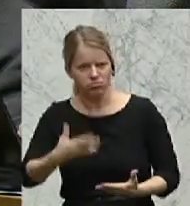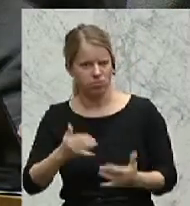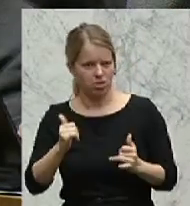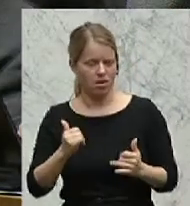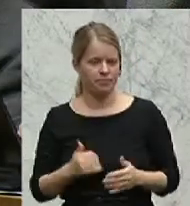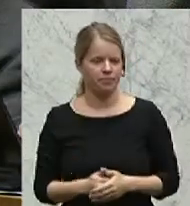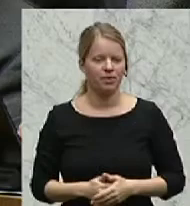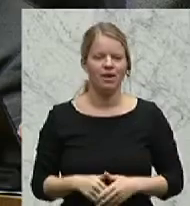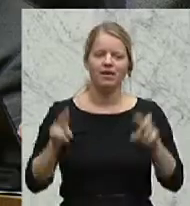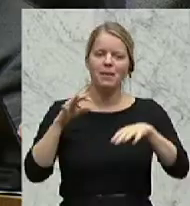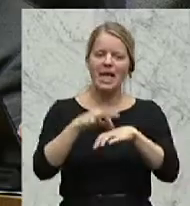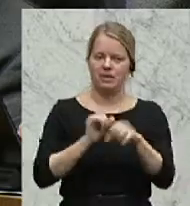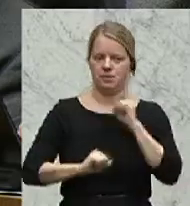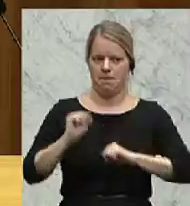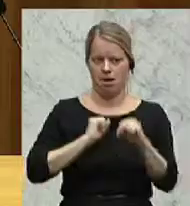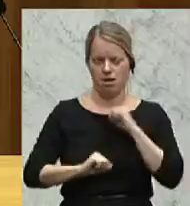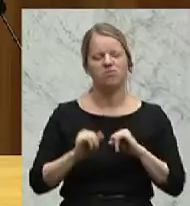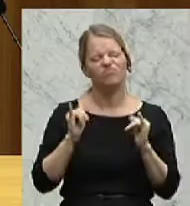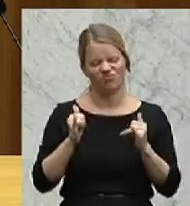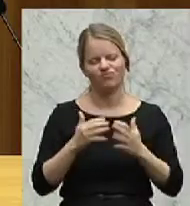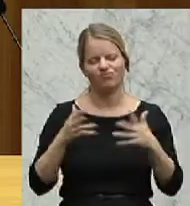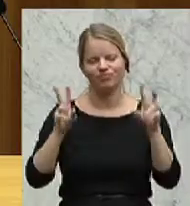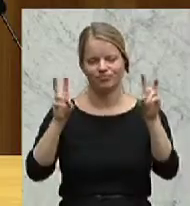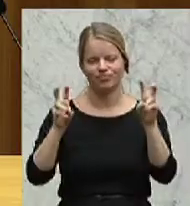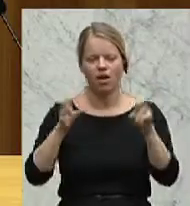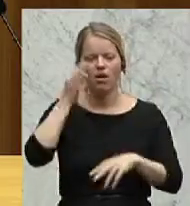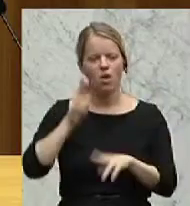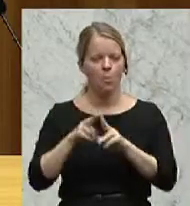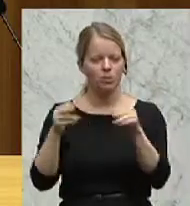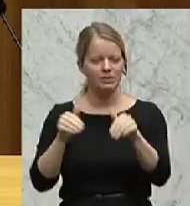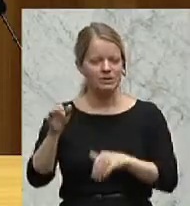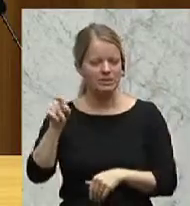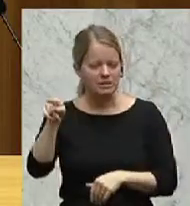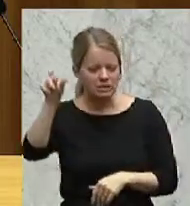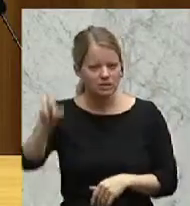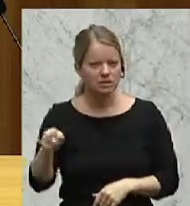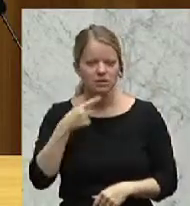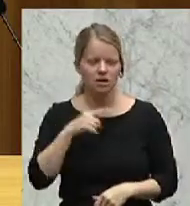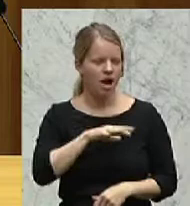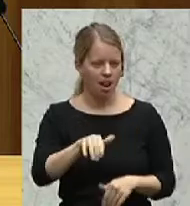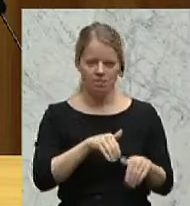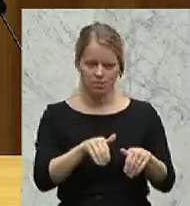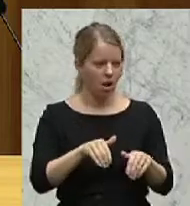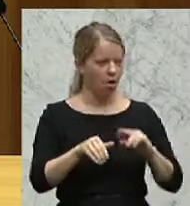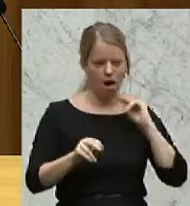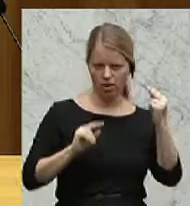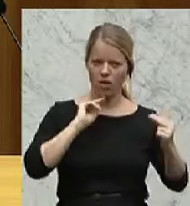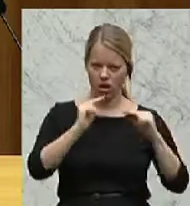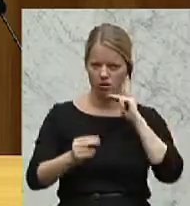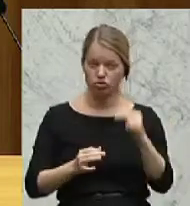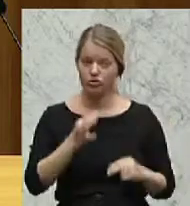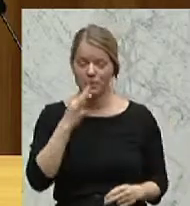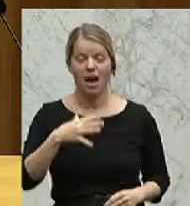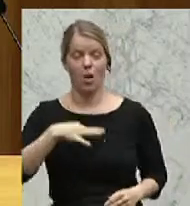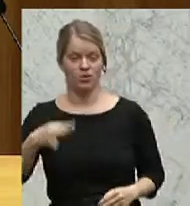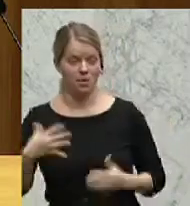Der Ärztemangel. Ärztemangel ist sicherlich ein Thema. Und Frau Bundesministerin, Sie haben gesagt, Sie haben auch aus anderen Ressorts alle Fragen beantwortet. Das stimmt, mit Ausnahme einer einzigen.